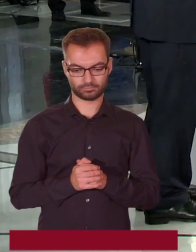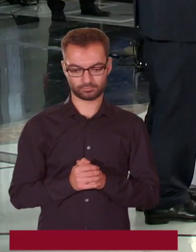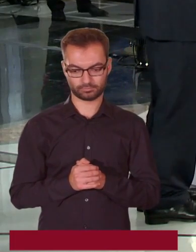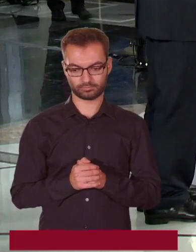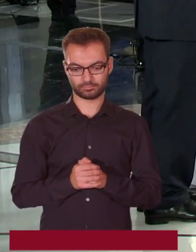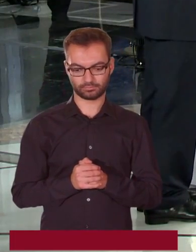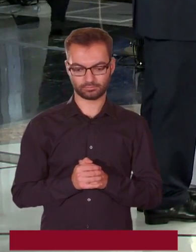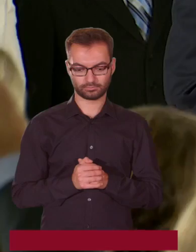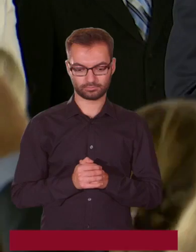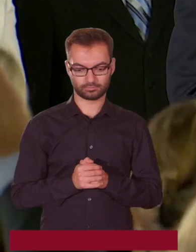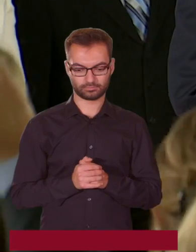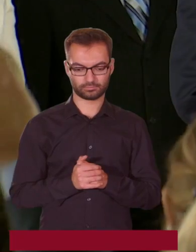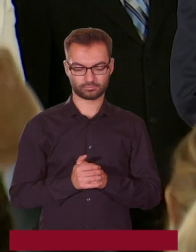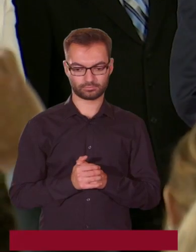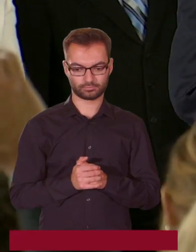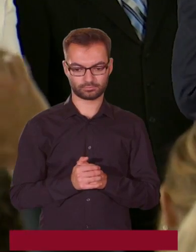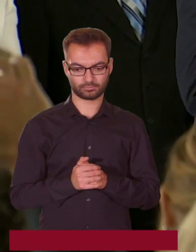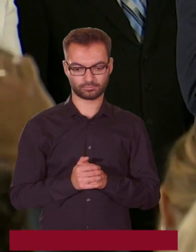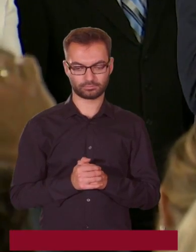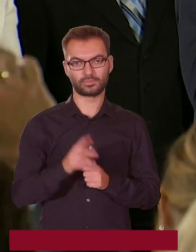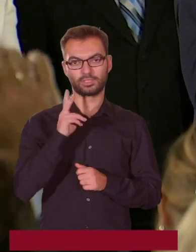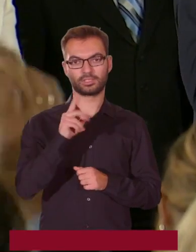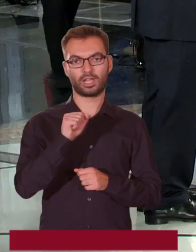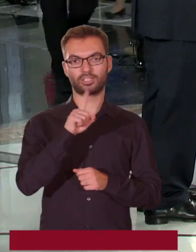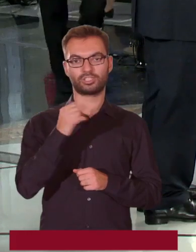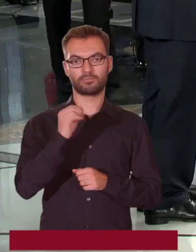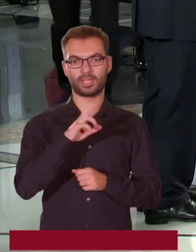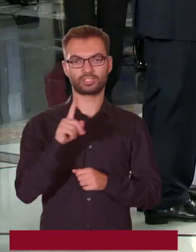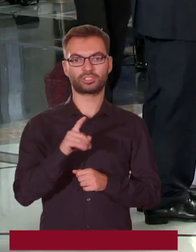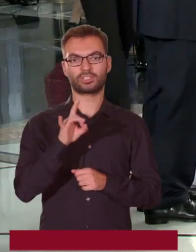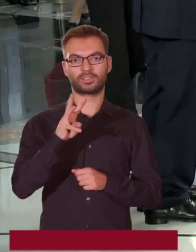Proszę pana Kazimierza Gwiazdowskiego.